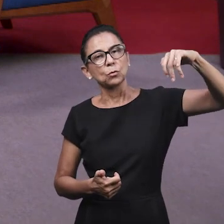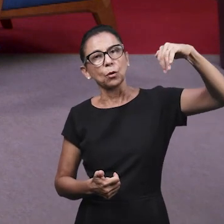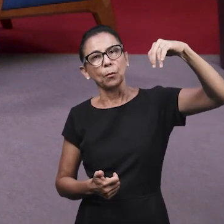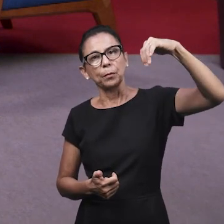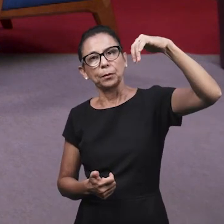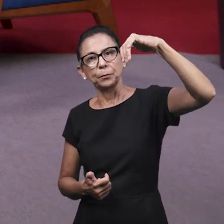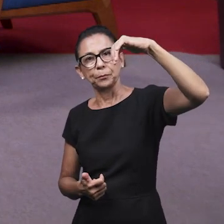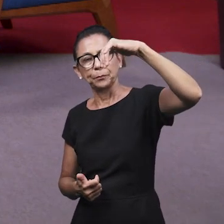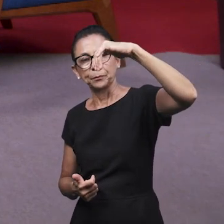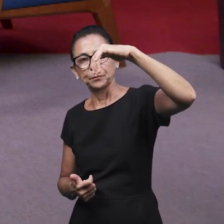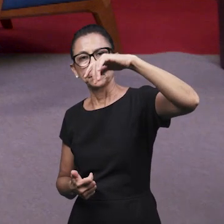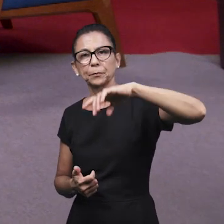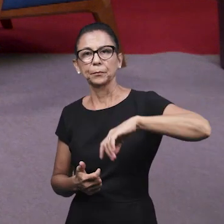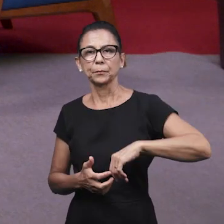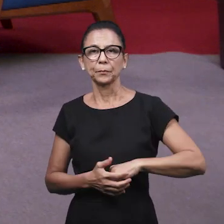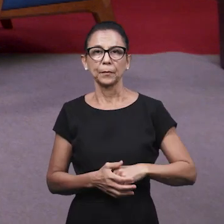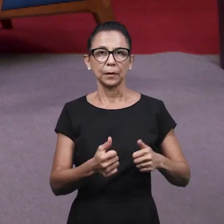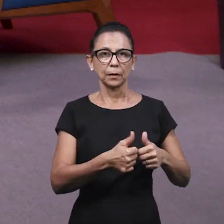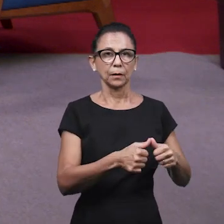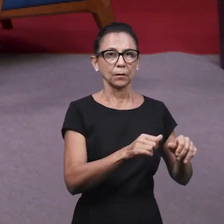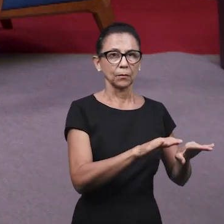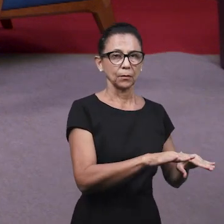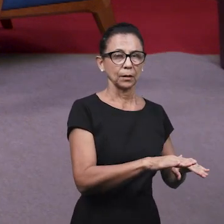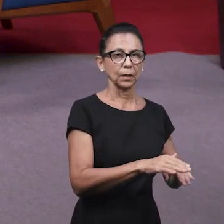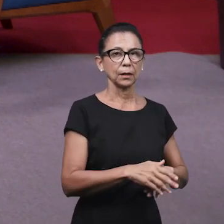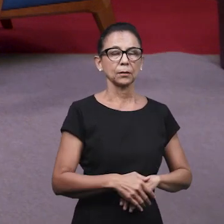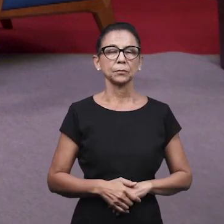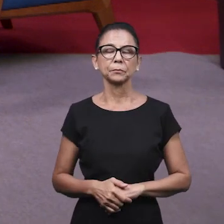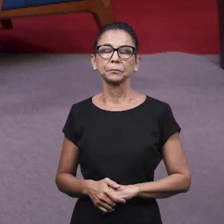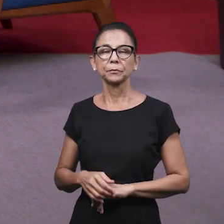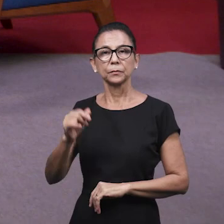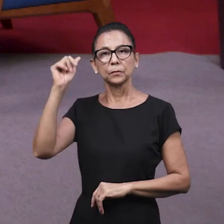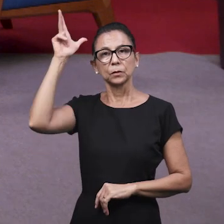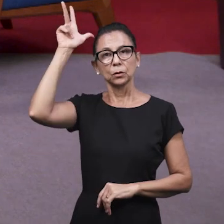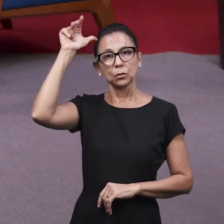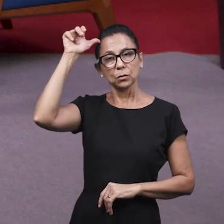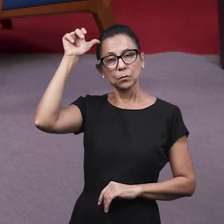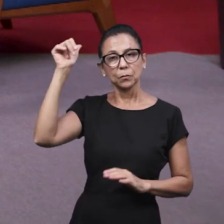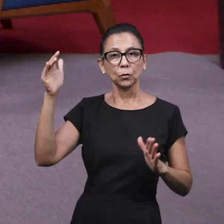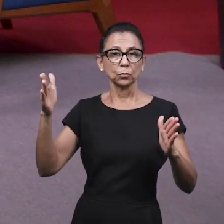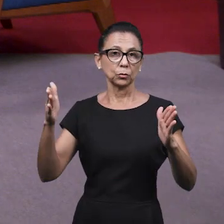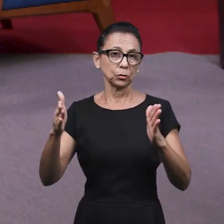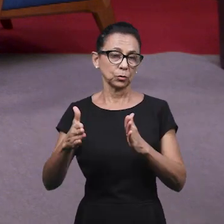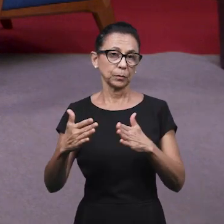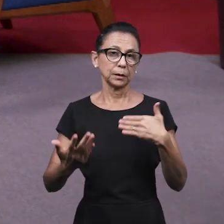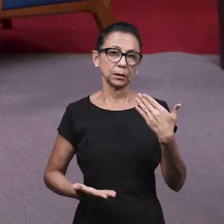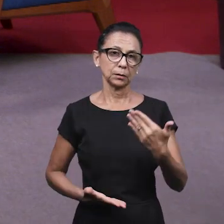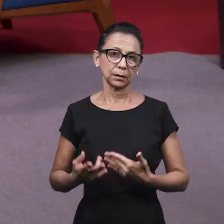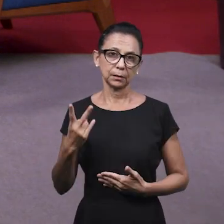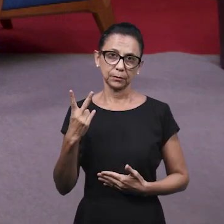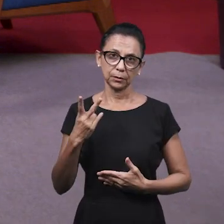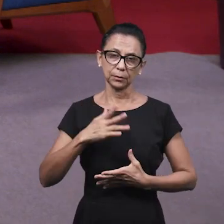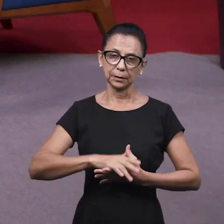la loi et les prophètes de la loi ne sont pas montés à la croix.